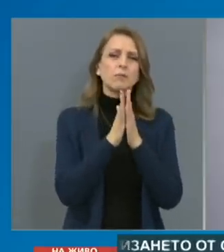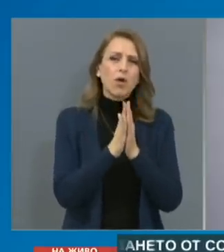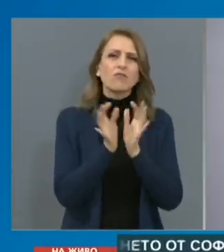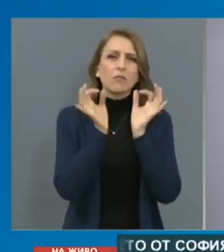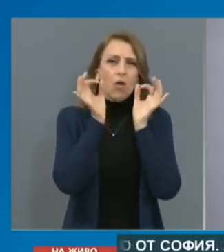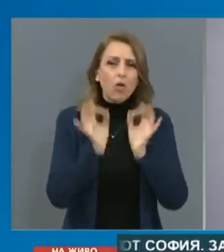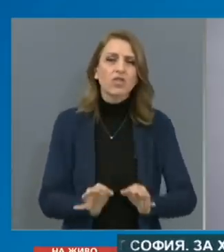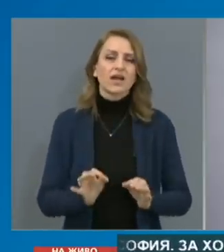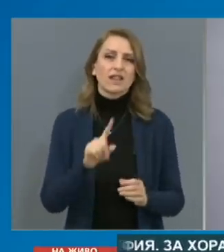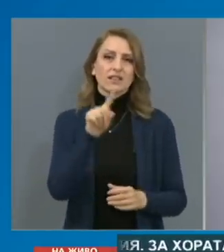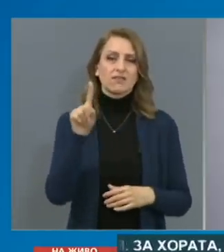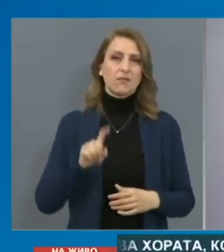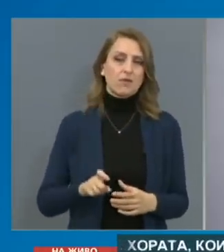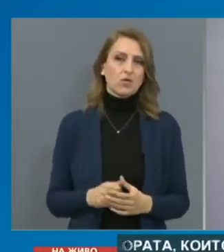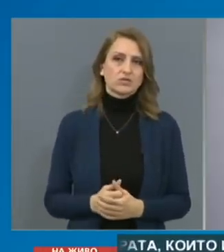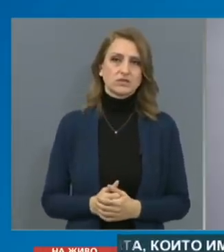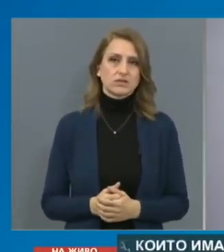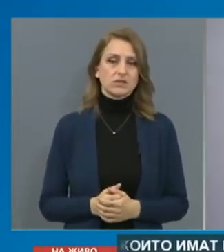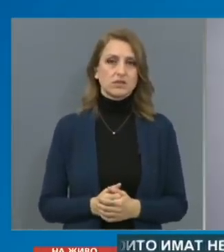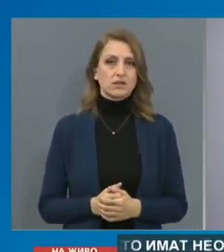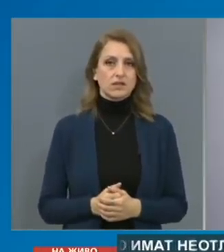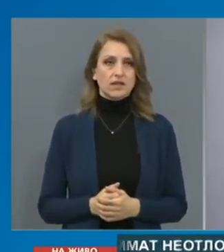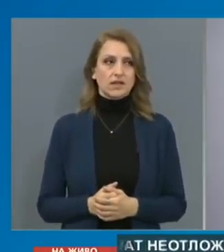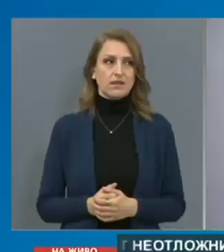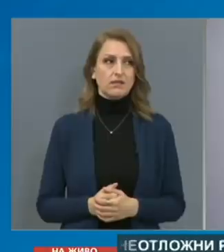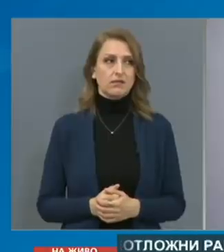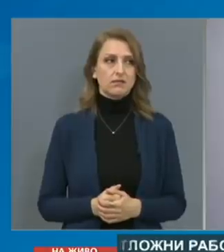по-конкретни въпроси. Благодаря ви.